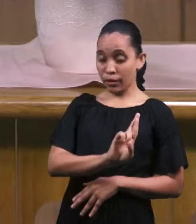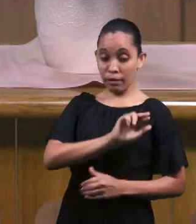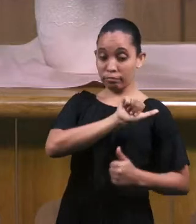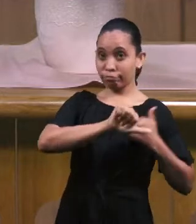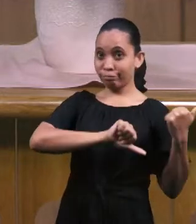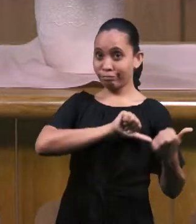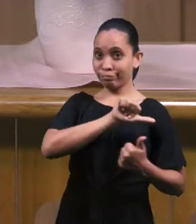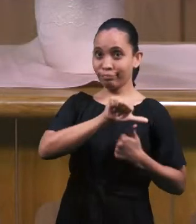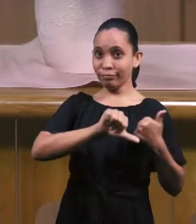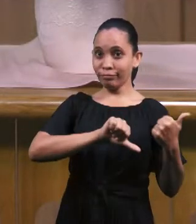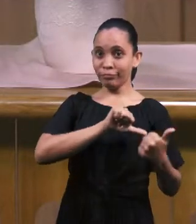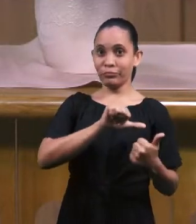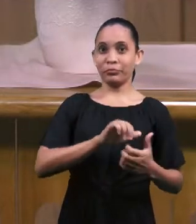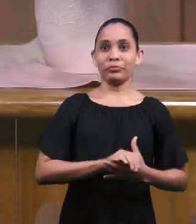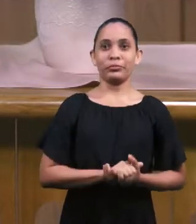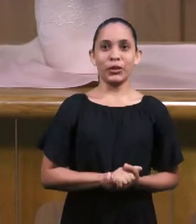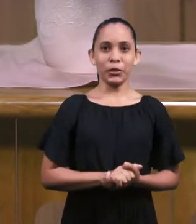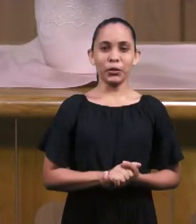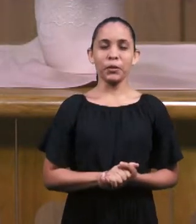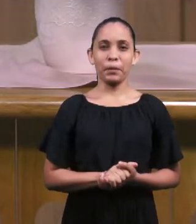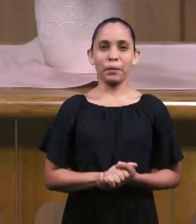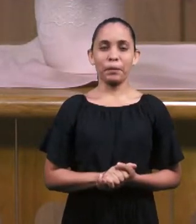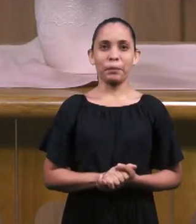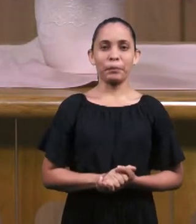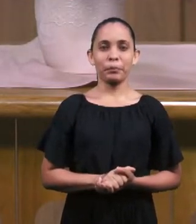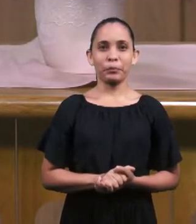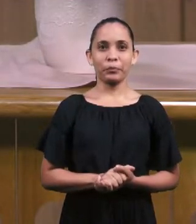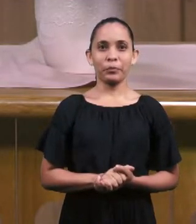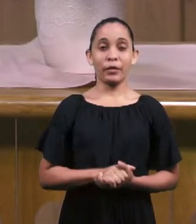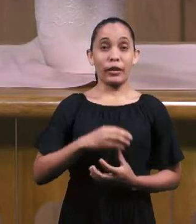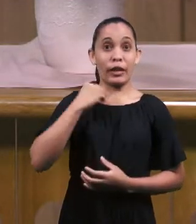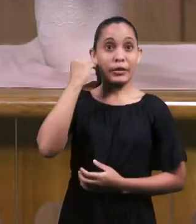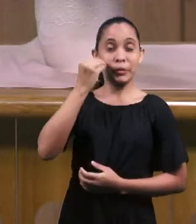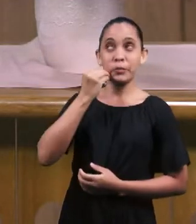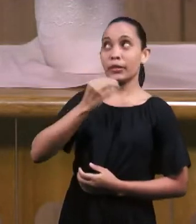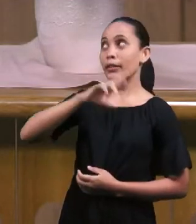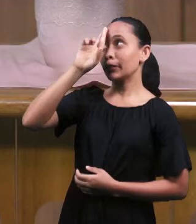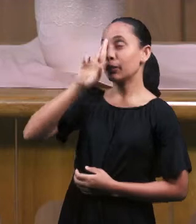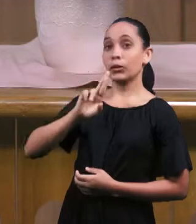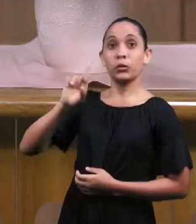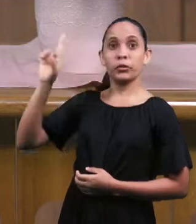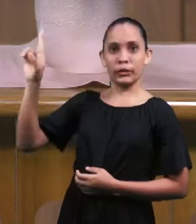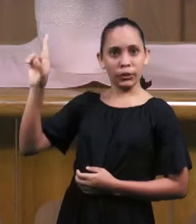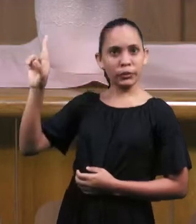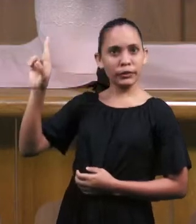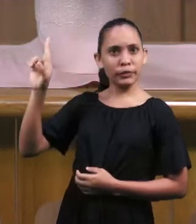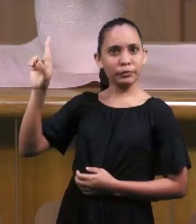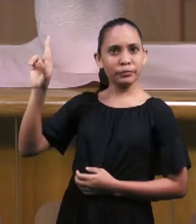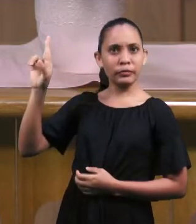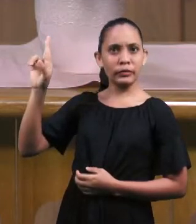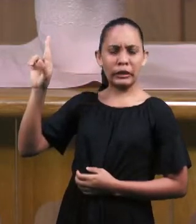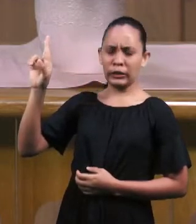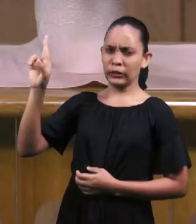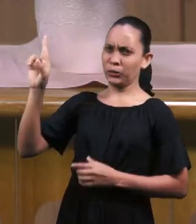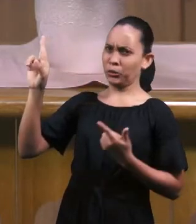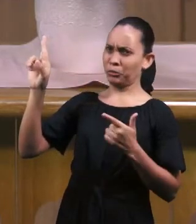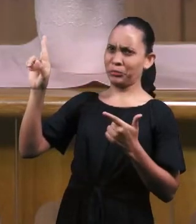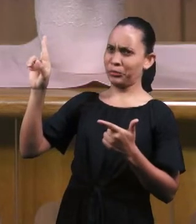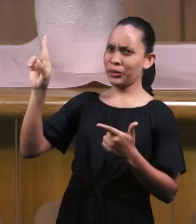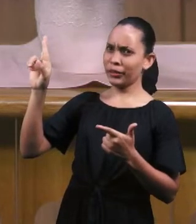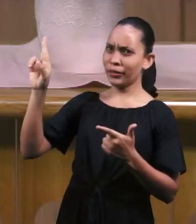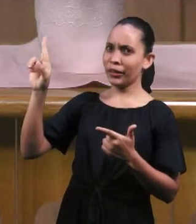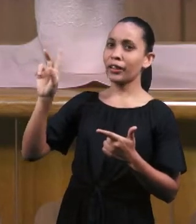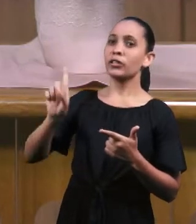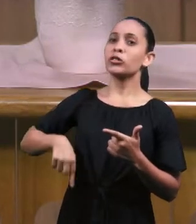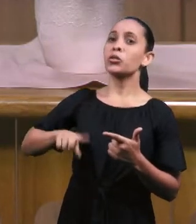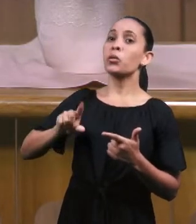sorti de la réforme religieuse, c'est l'expérience personnelle avec Dieu. N'existait pas cette expérience avec Dieu. Il